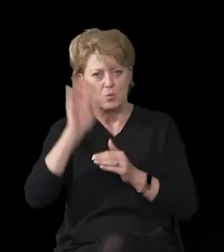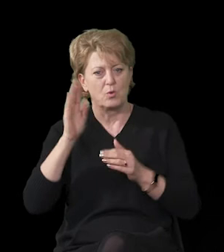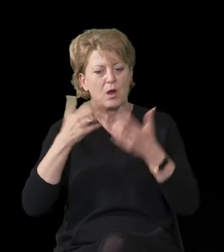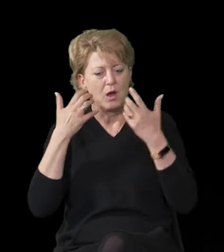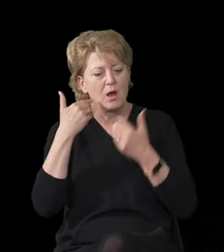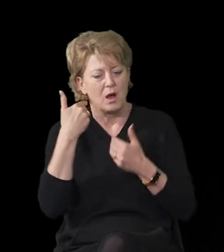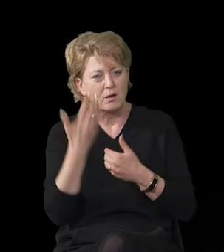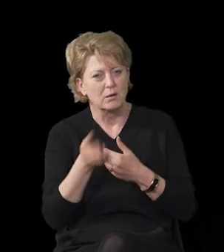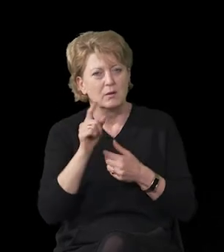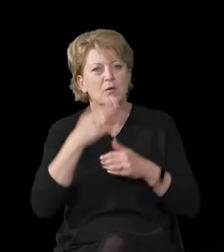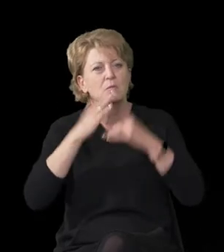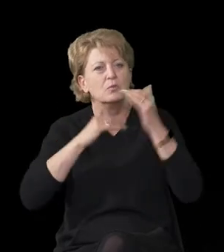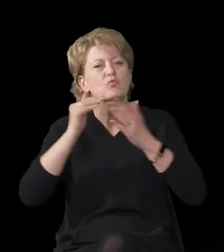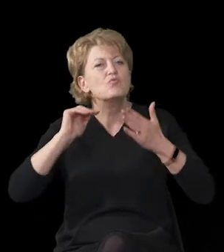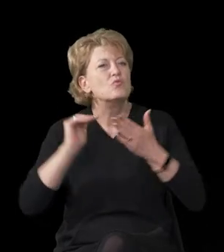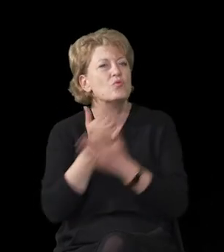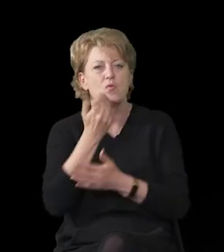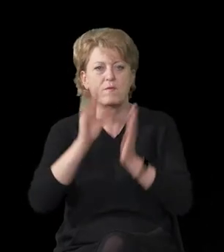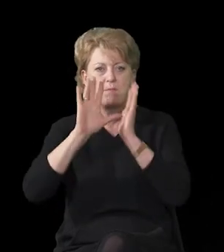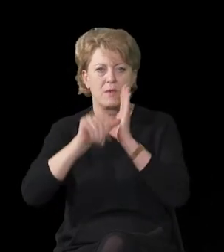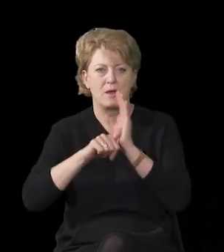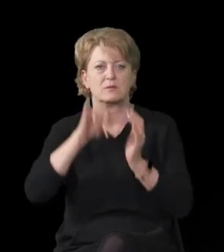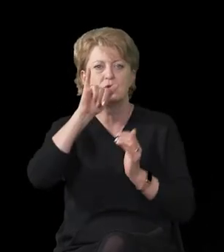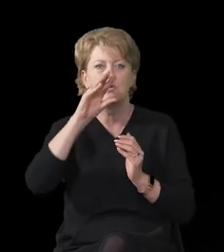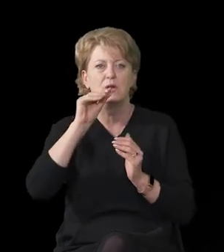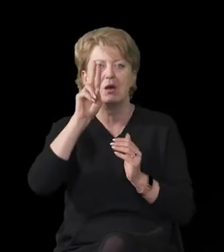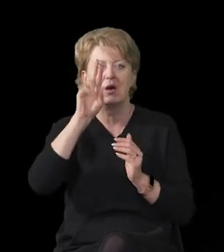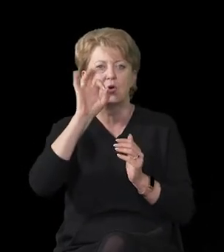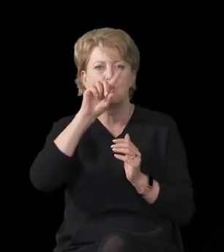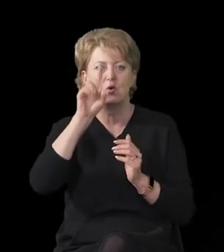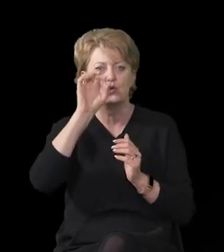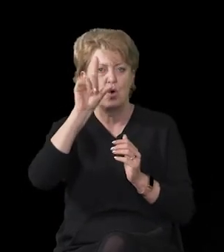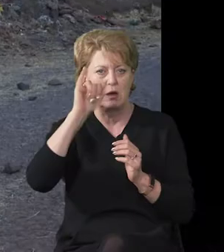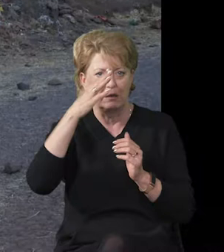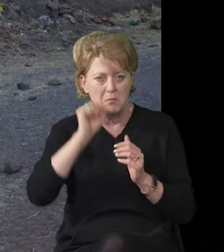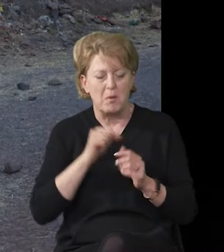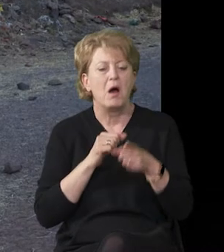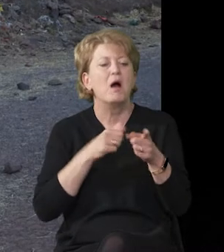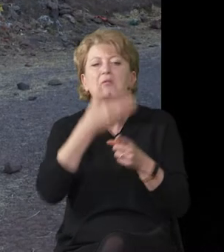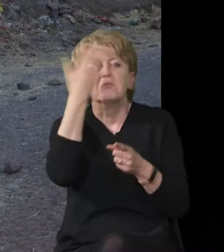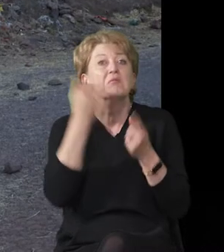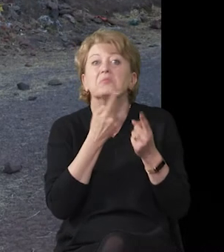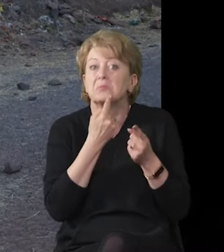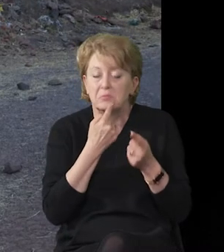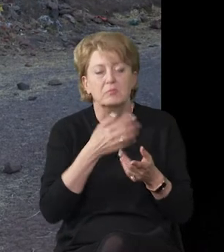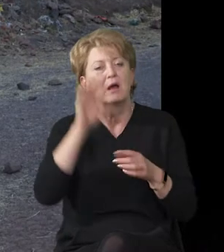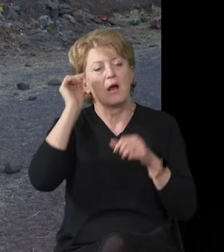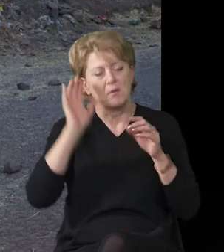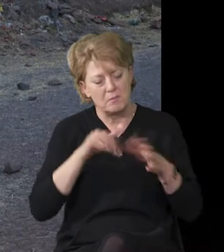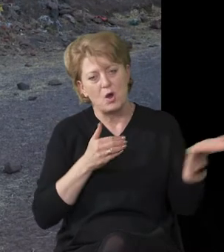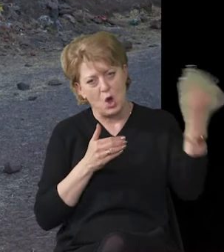Jerozolimę. Aby wiedział, jak to zrobić, anioł następnie zabrał Lalibelę do Jerozolimy. No i